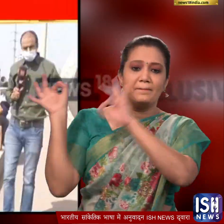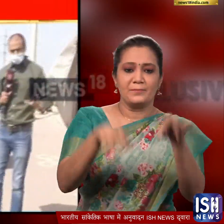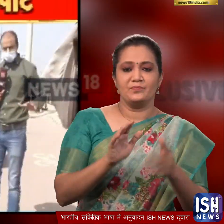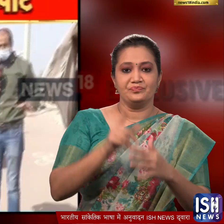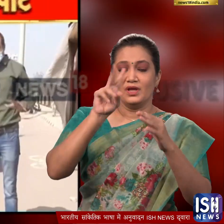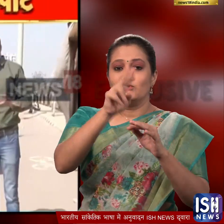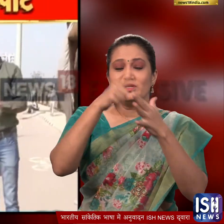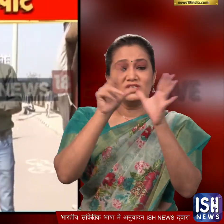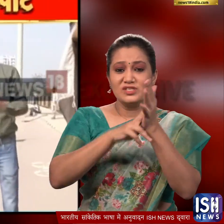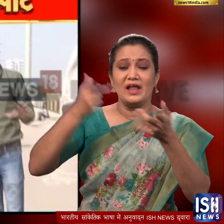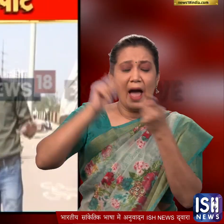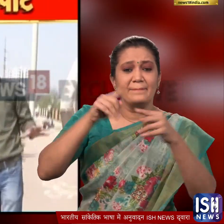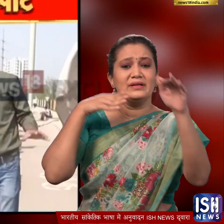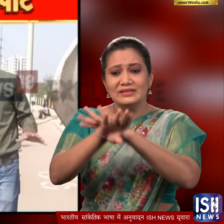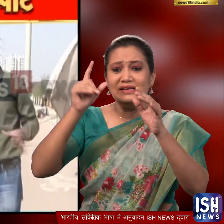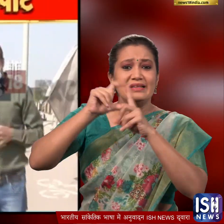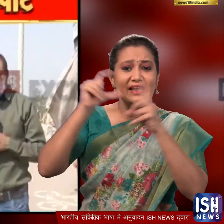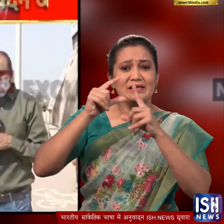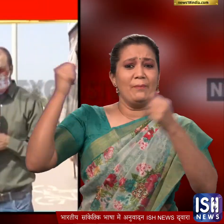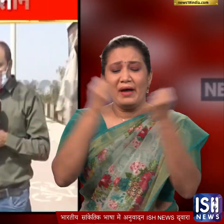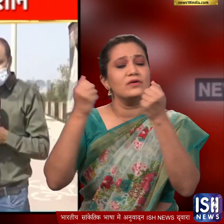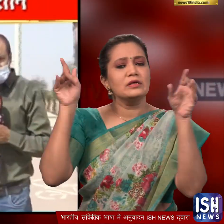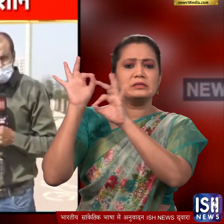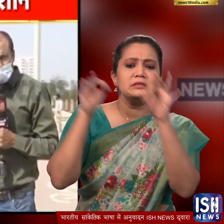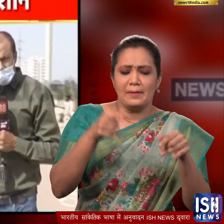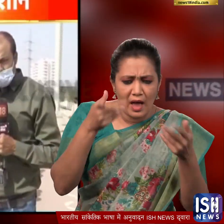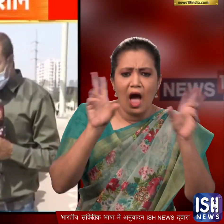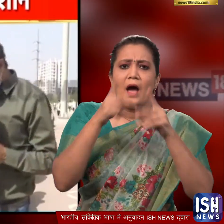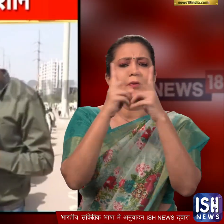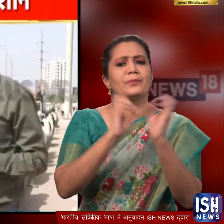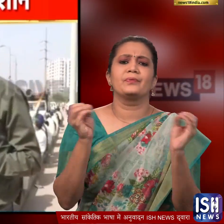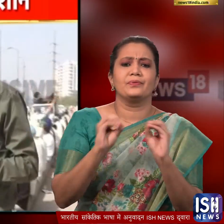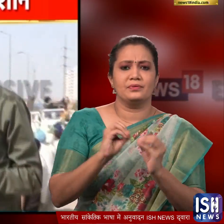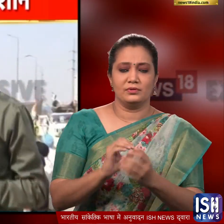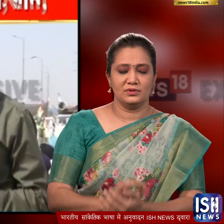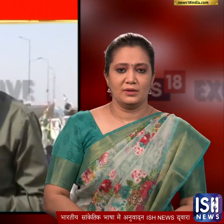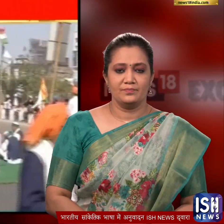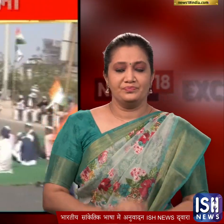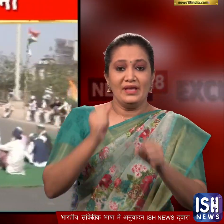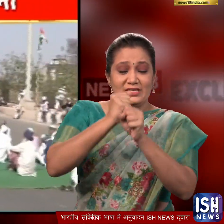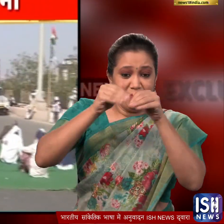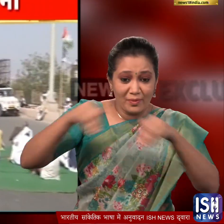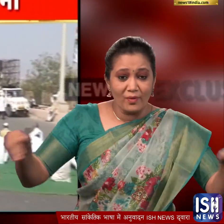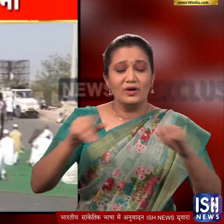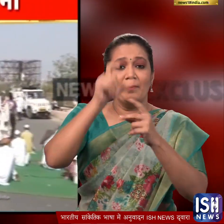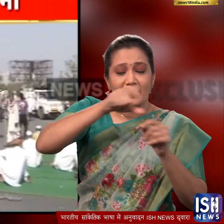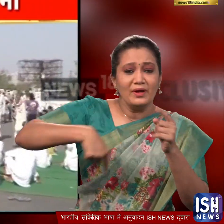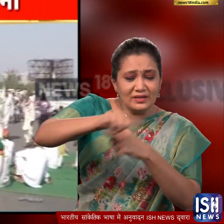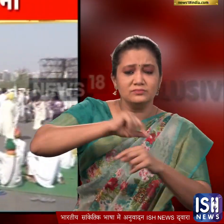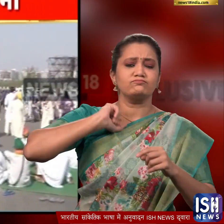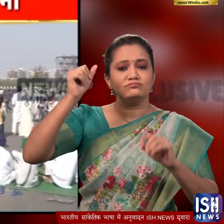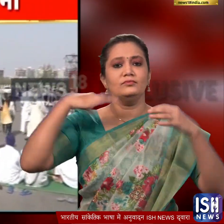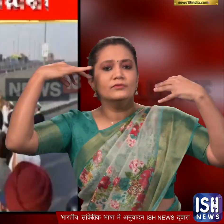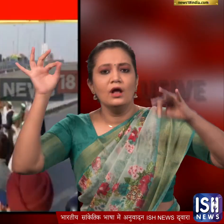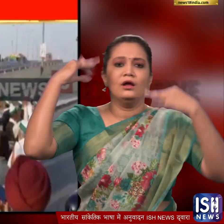थी। 26 जनवरी को जिस तरह का उत्पात दिल्ली की सड़कों पर हुआ था, उस तरह की कोई आशंका फिलहाल नजर नहीं आ रही है। गाजीपुर बॉर्डर पर प्रदर्शन कर